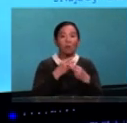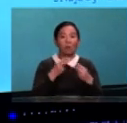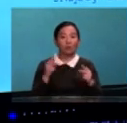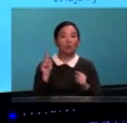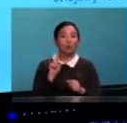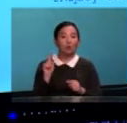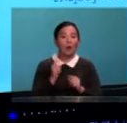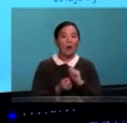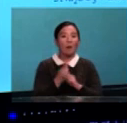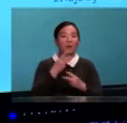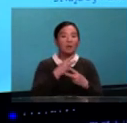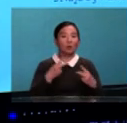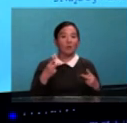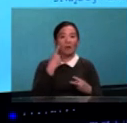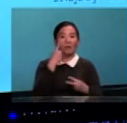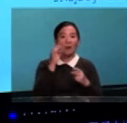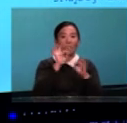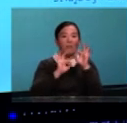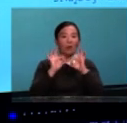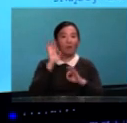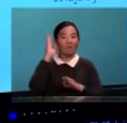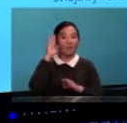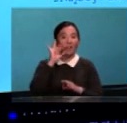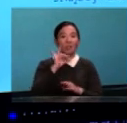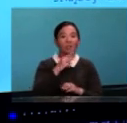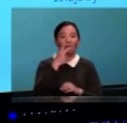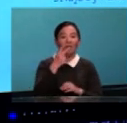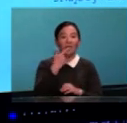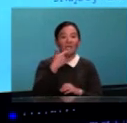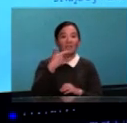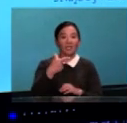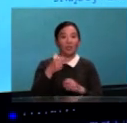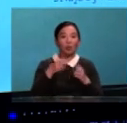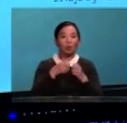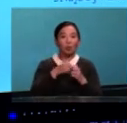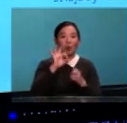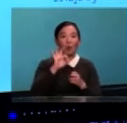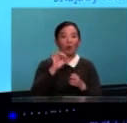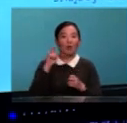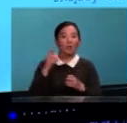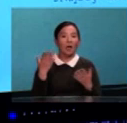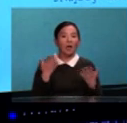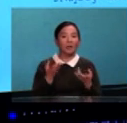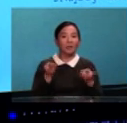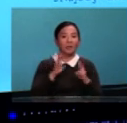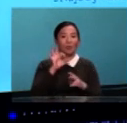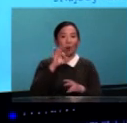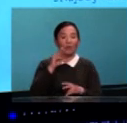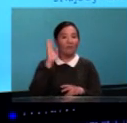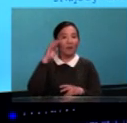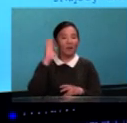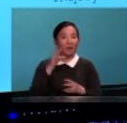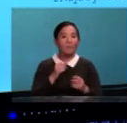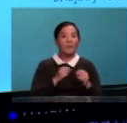что образуется одна молекула воды и две гидроксидные группы OH, которые остались от воды.